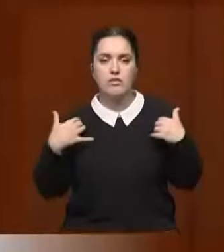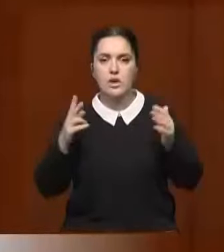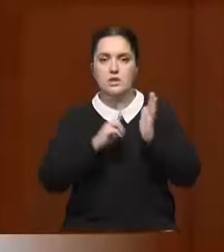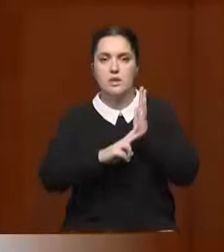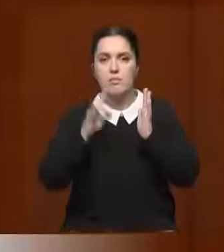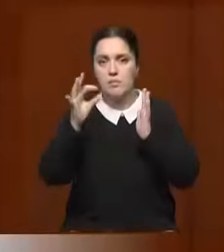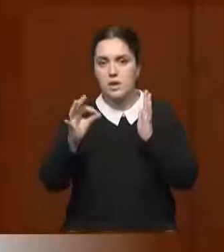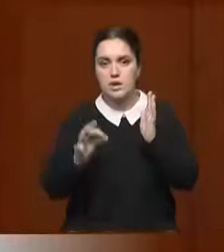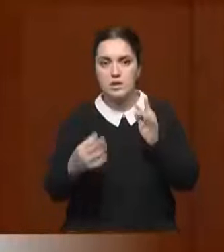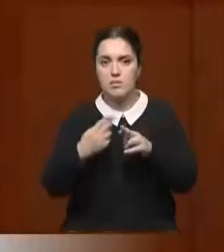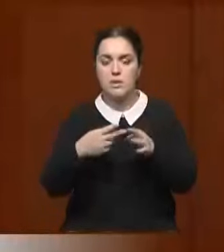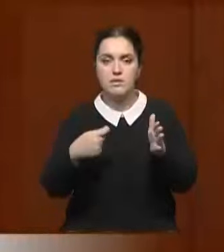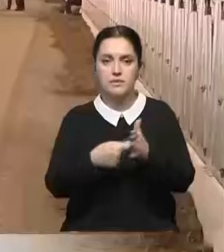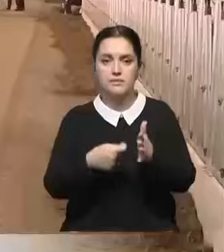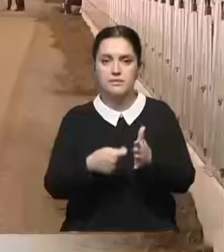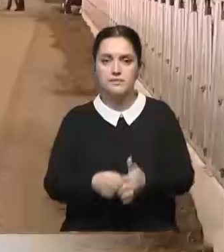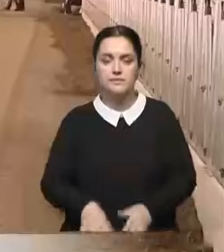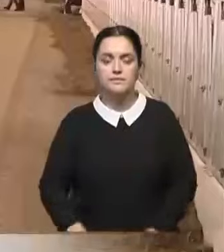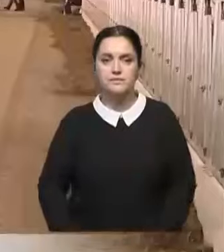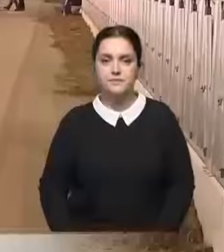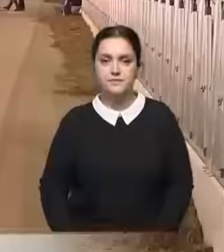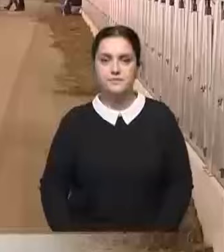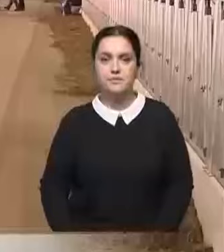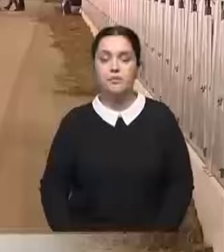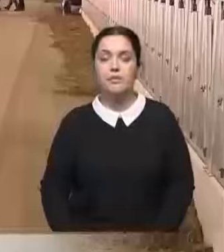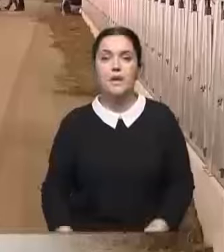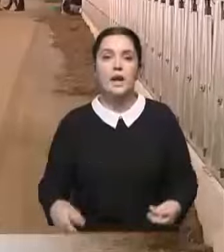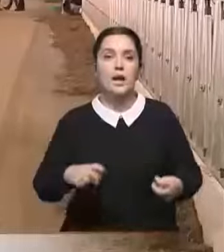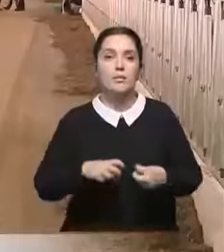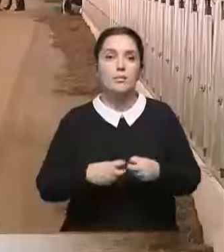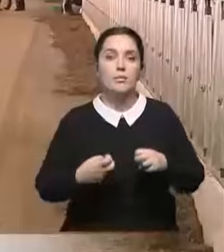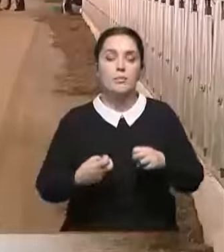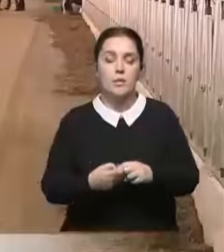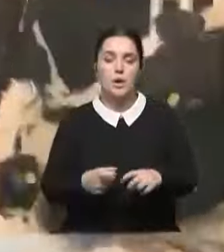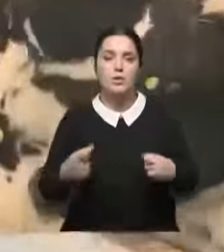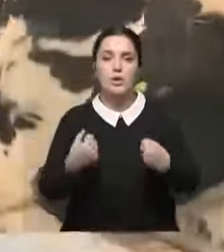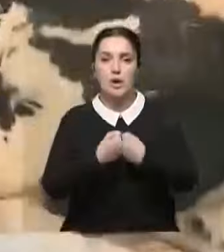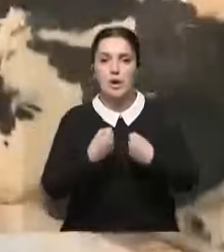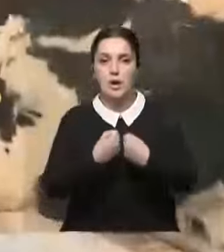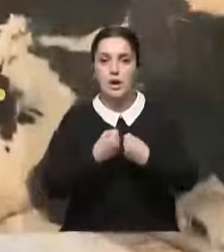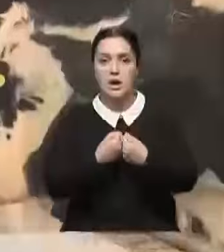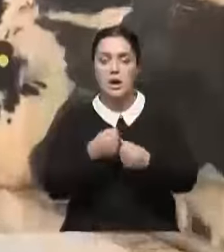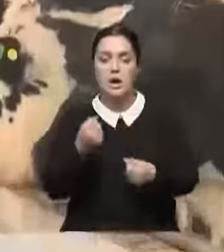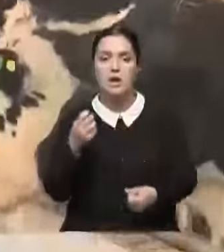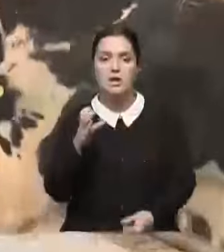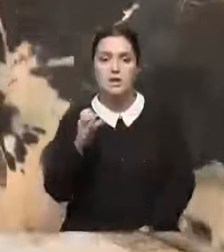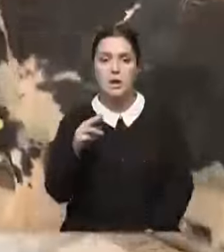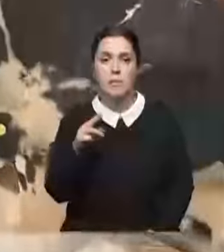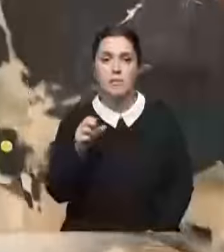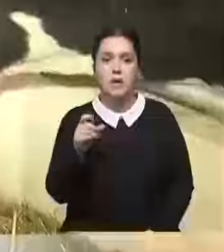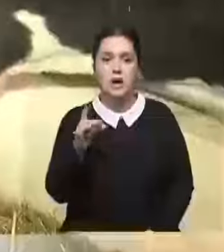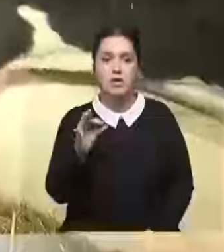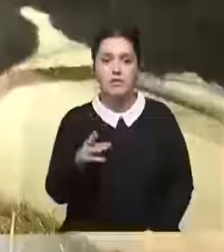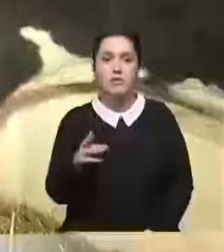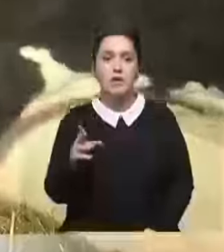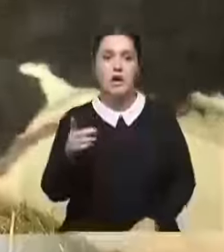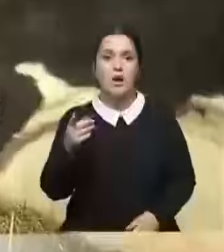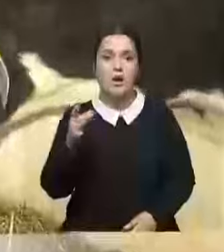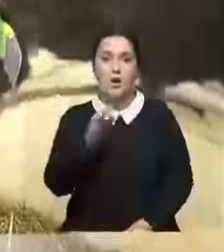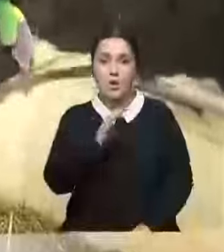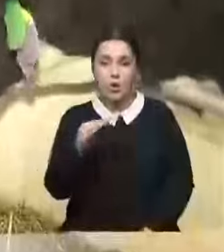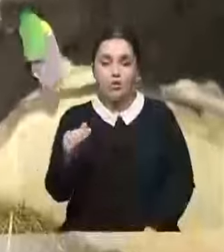всего это занимает корма. Между тем, проблема не только в конкуренции. Глава профильного ведомства Айдарбек Сапаров рассказал о парадоксе, когда по